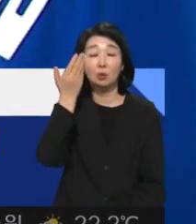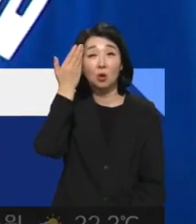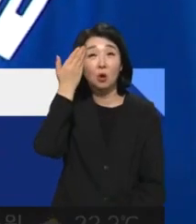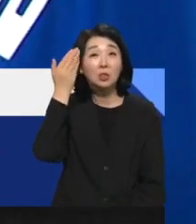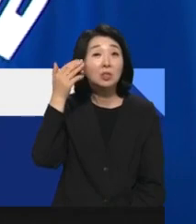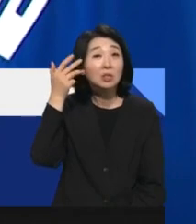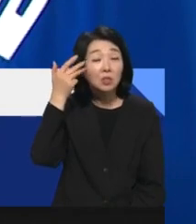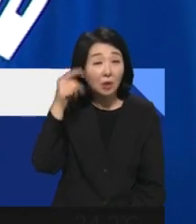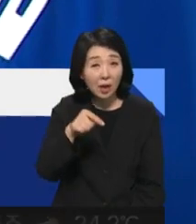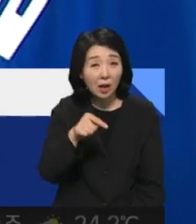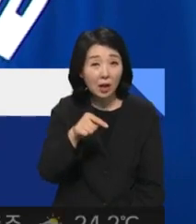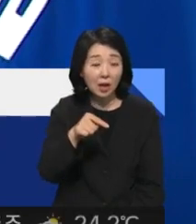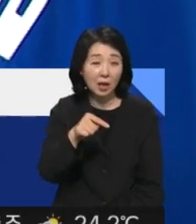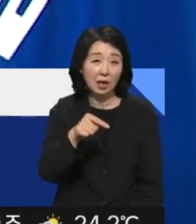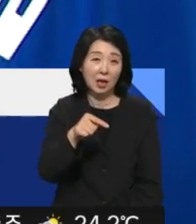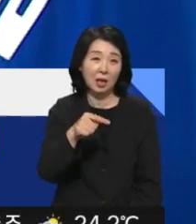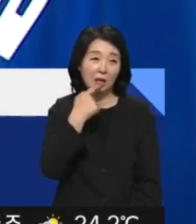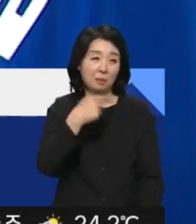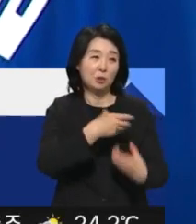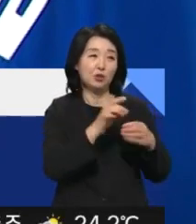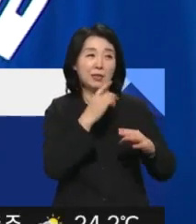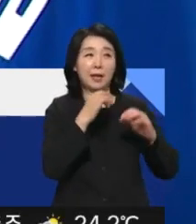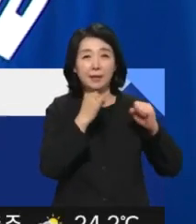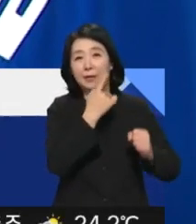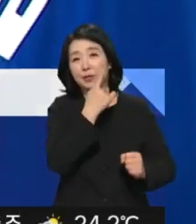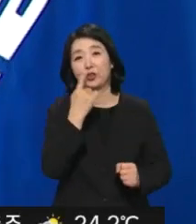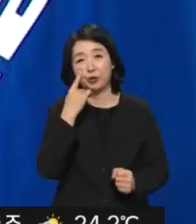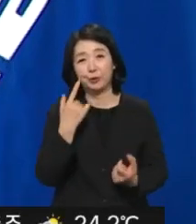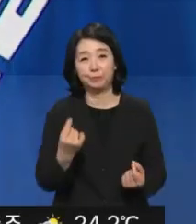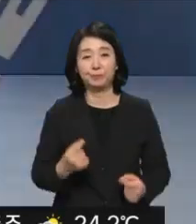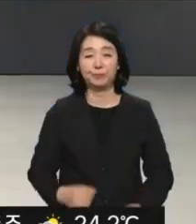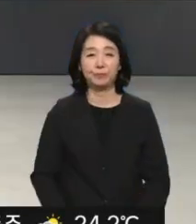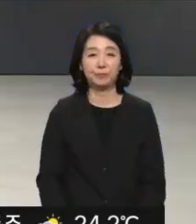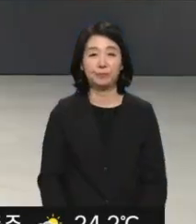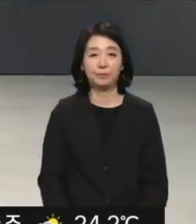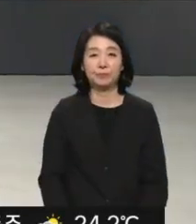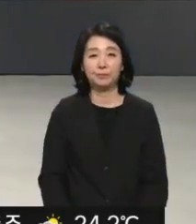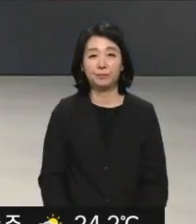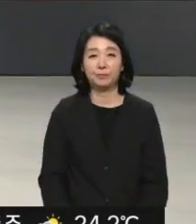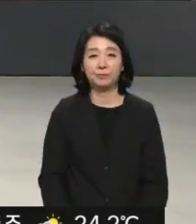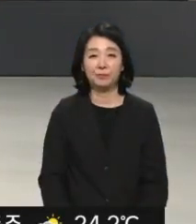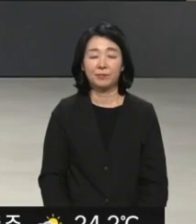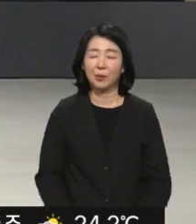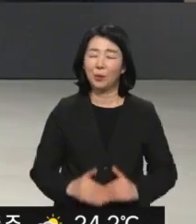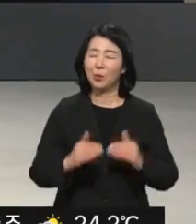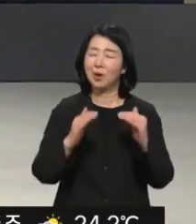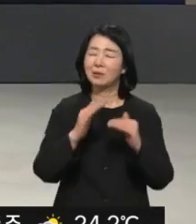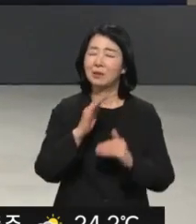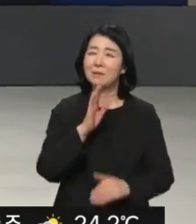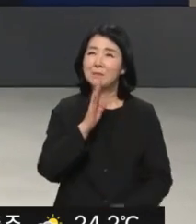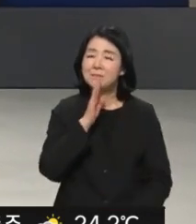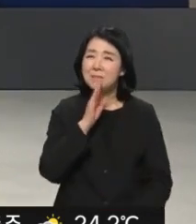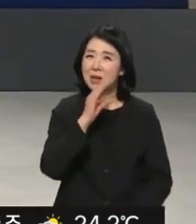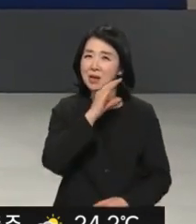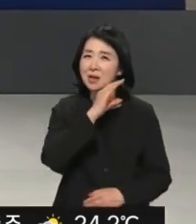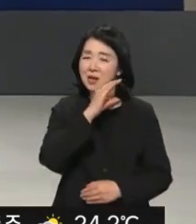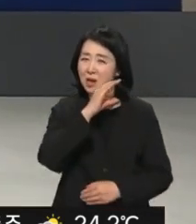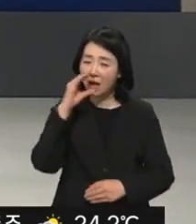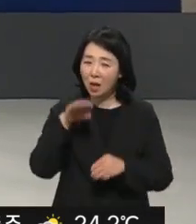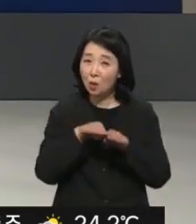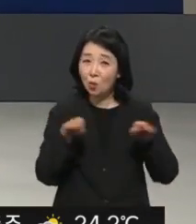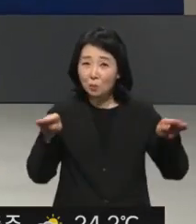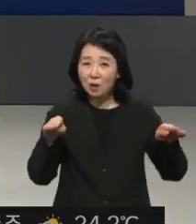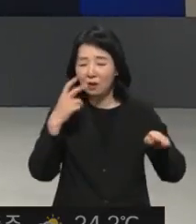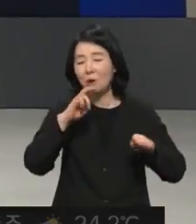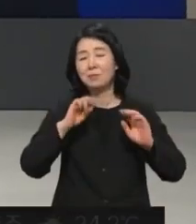민주당에도 살아있다는 것을 보여주는 증거라고 저는 생각합니다. 네, 정말 과정은 공정했을까요? 검찰은